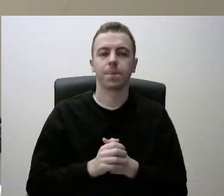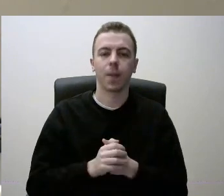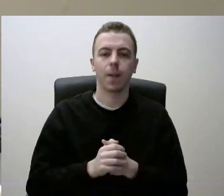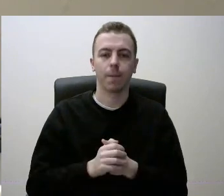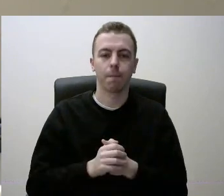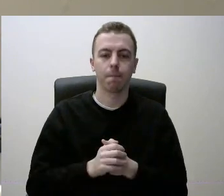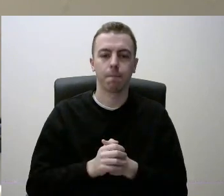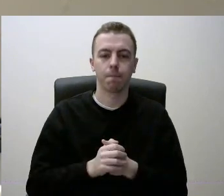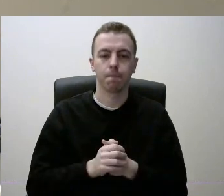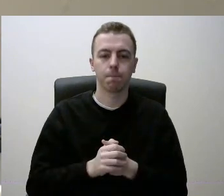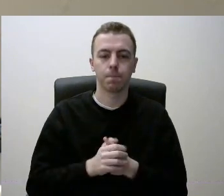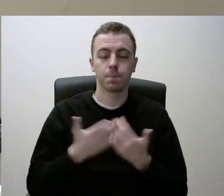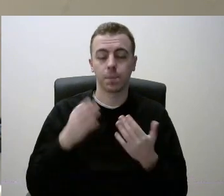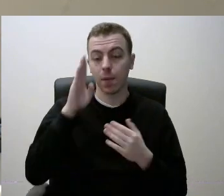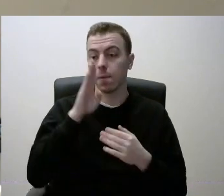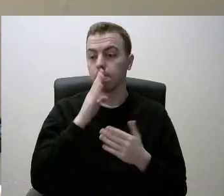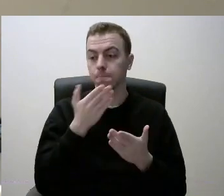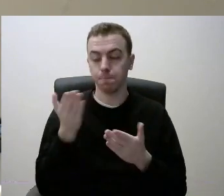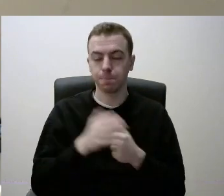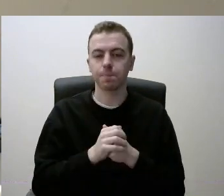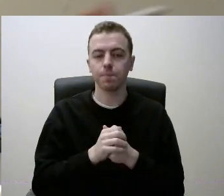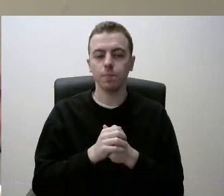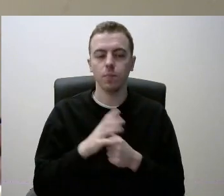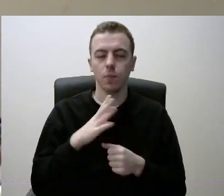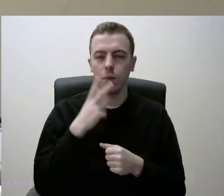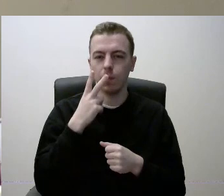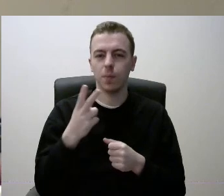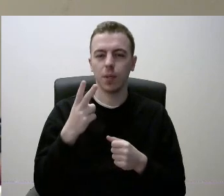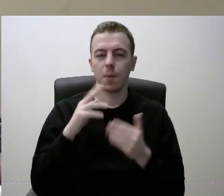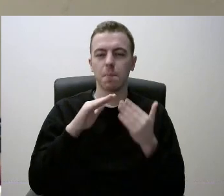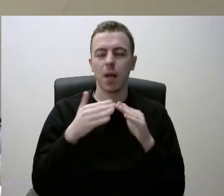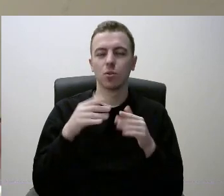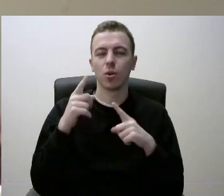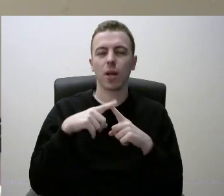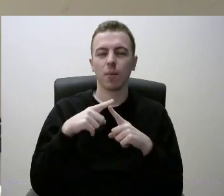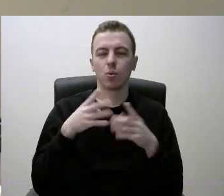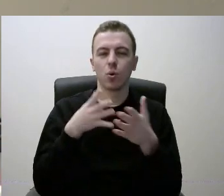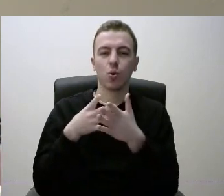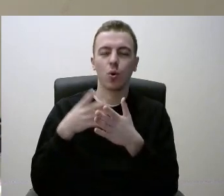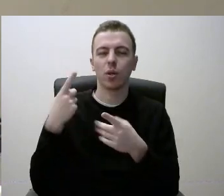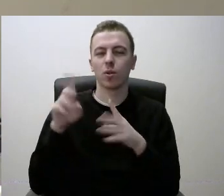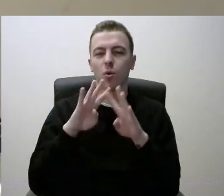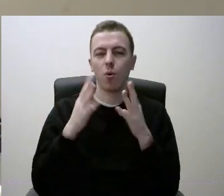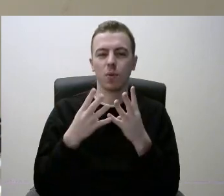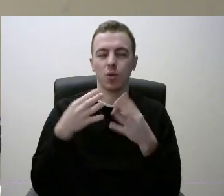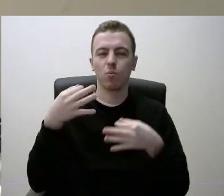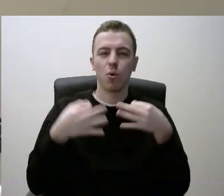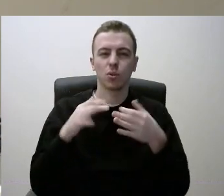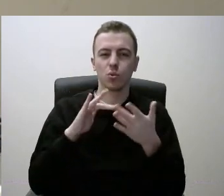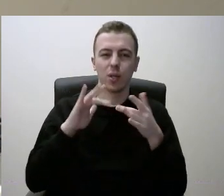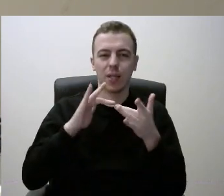Ponios ir ponai, stebint miesto tarybos kontrolės kitų komitetų posėdžius internete,